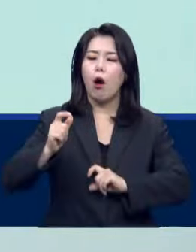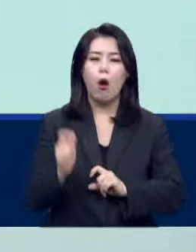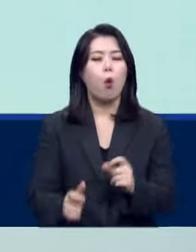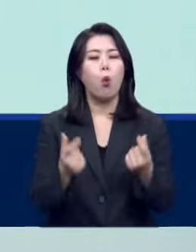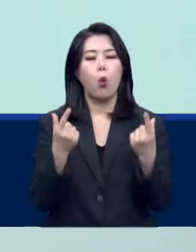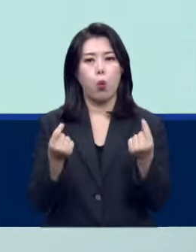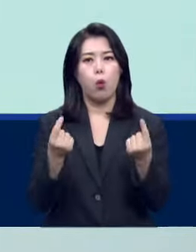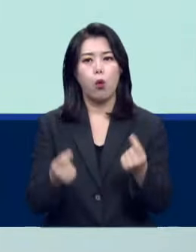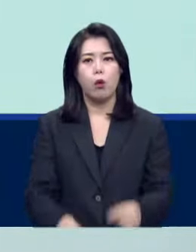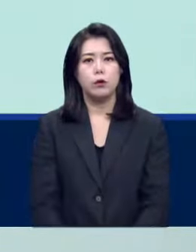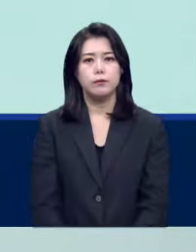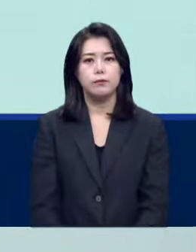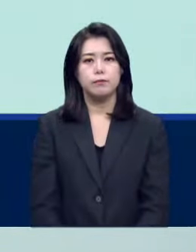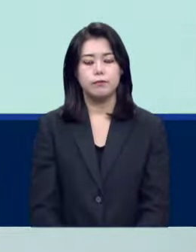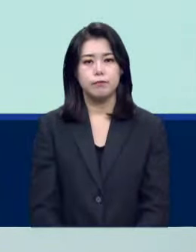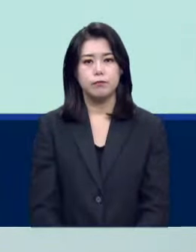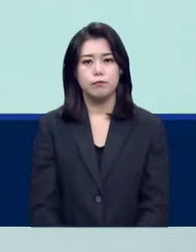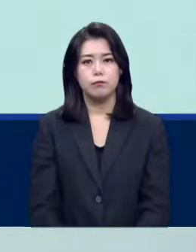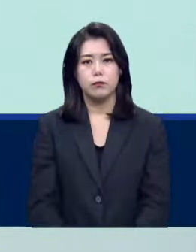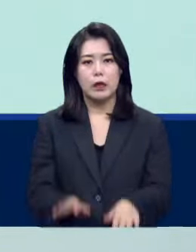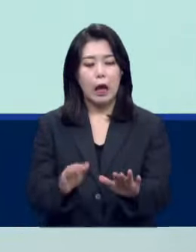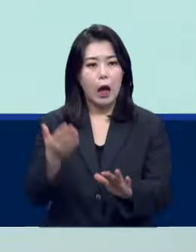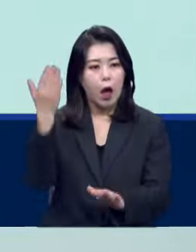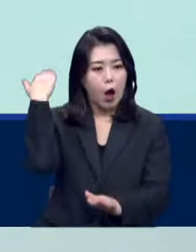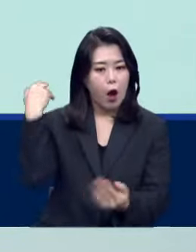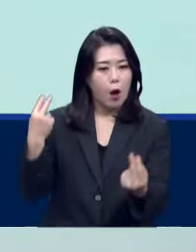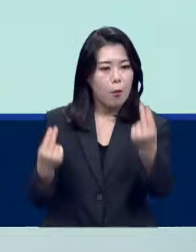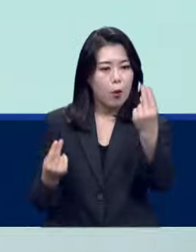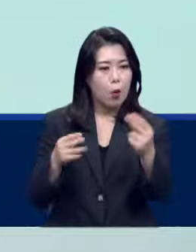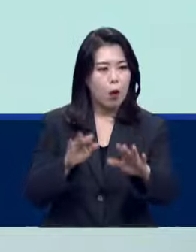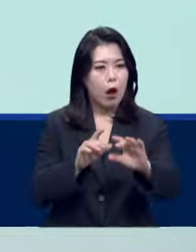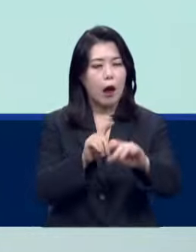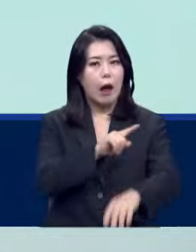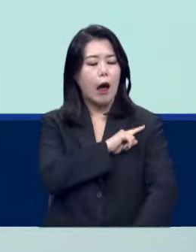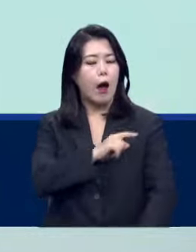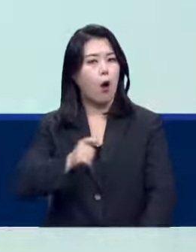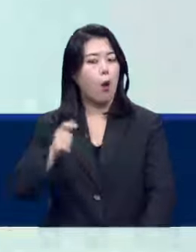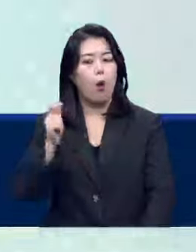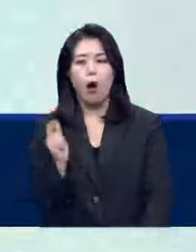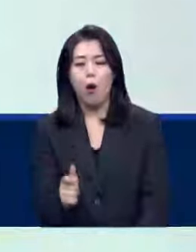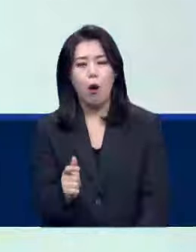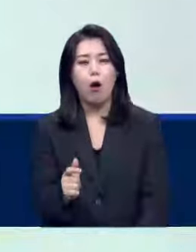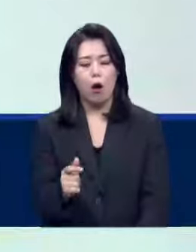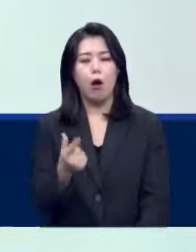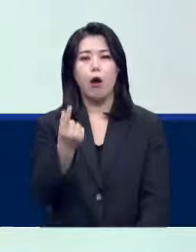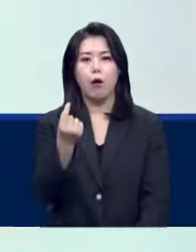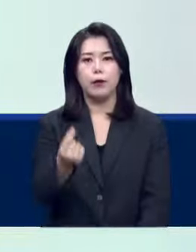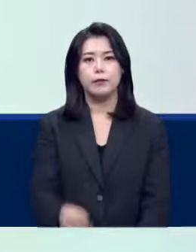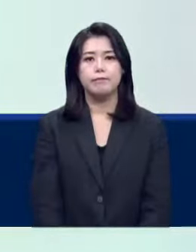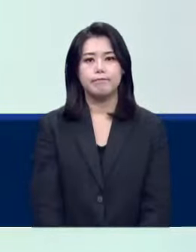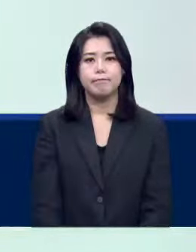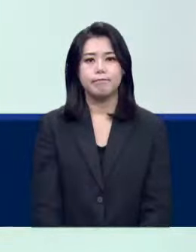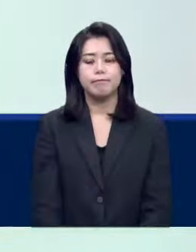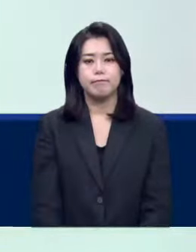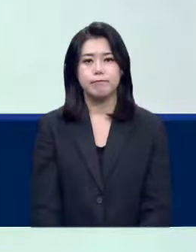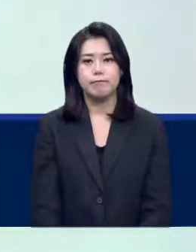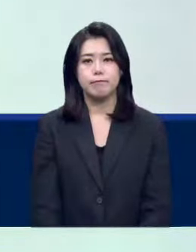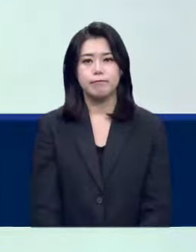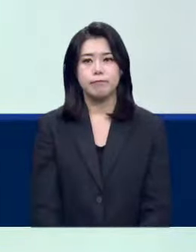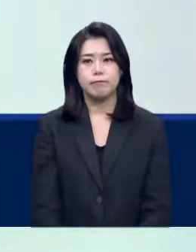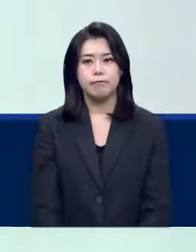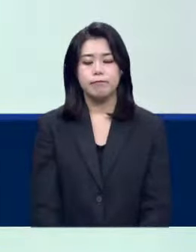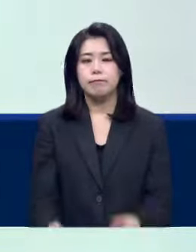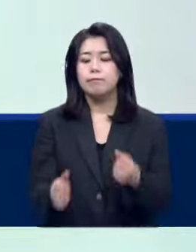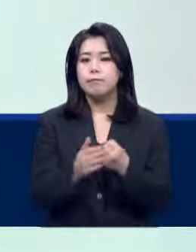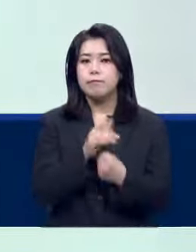것 같다라는 겁니다 지금까지 나온 거 중에서 가장 가장 센 괴물이 나타났다는 얘기가 나와요